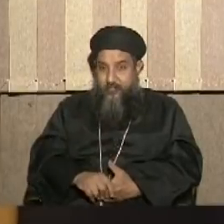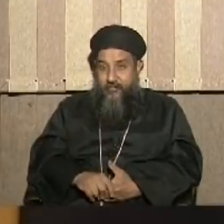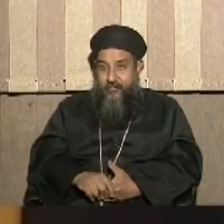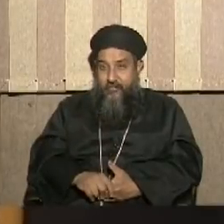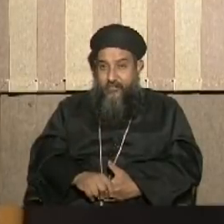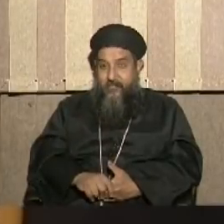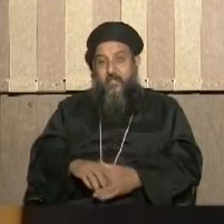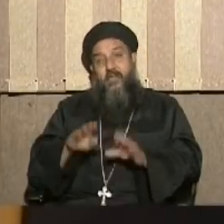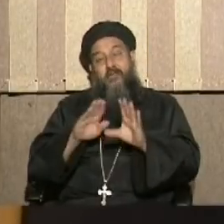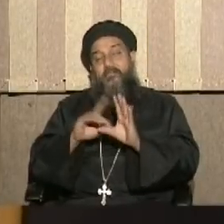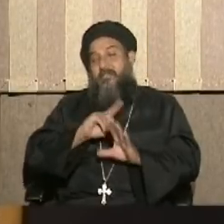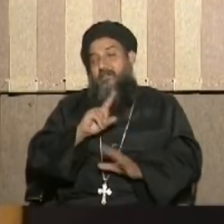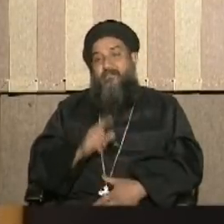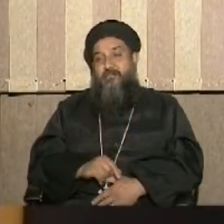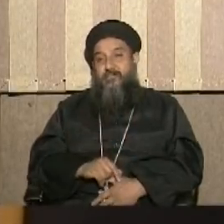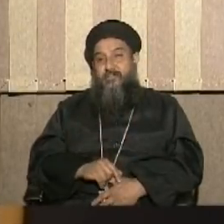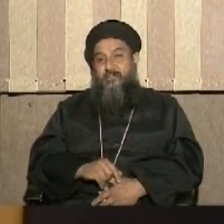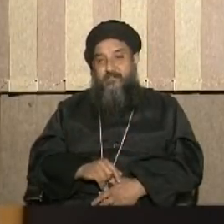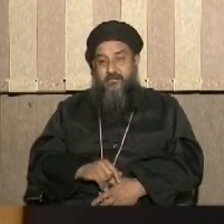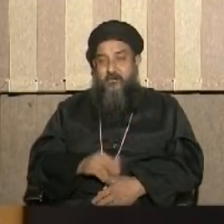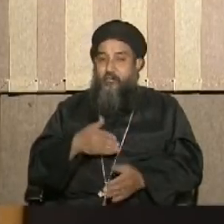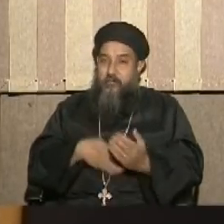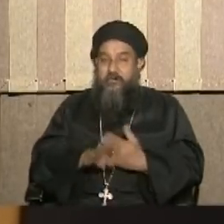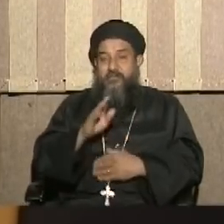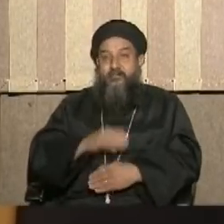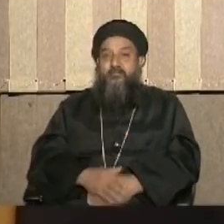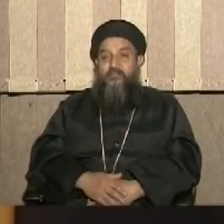ما قدرتش أقعد.